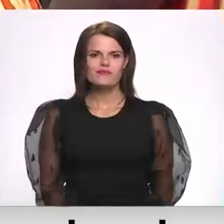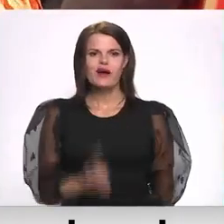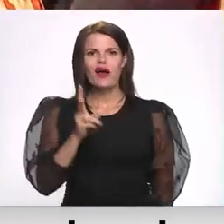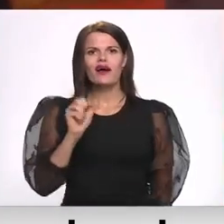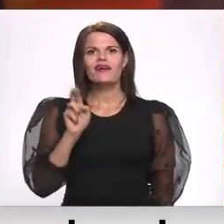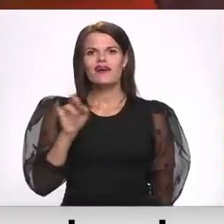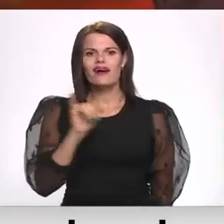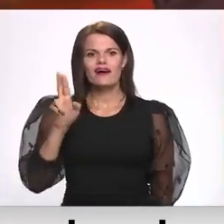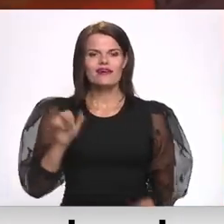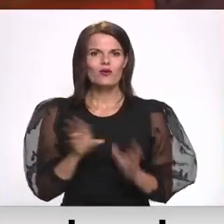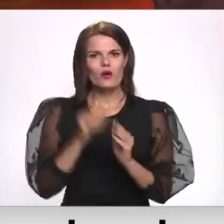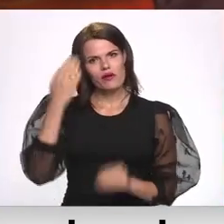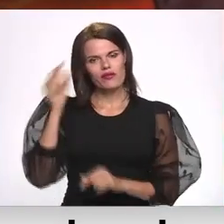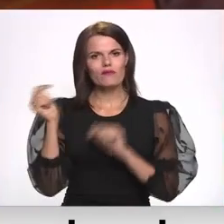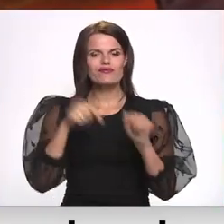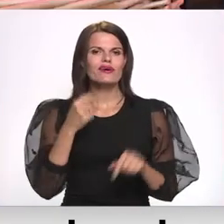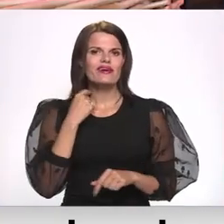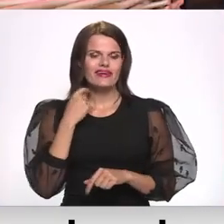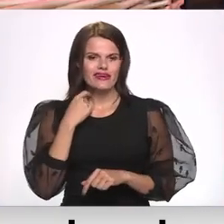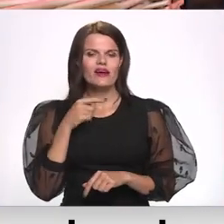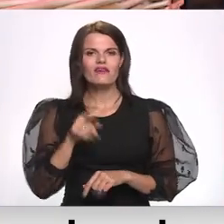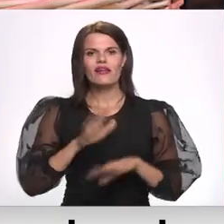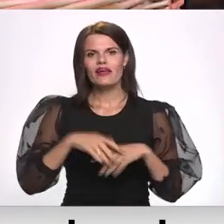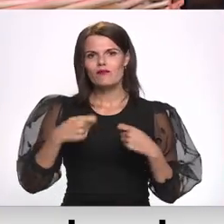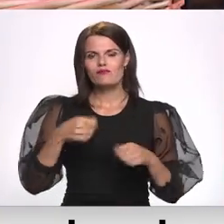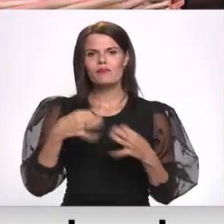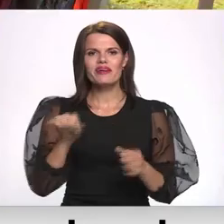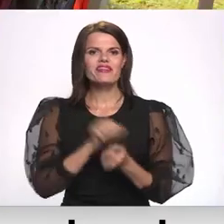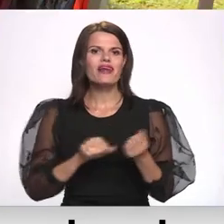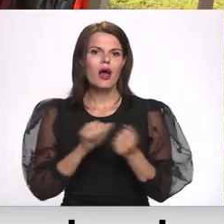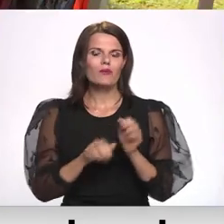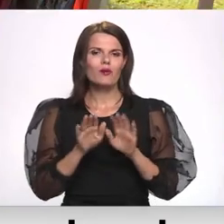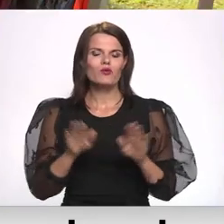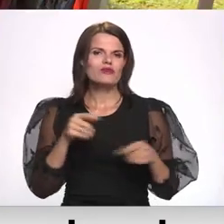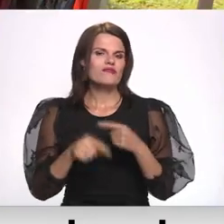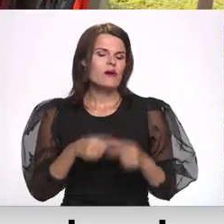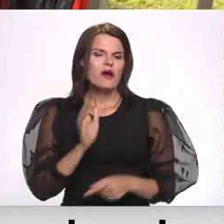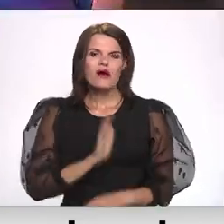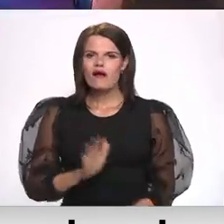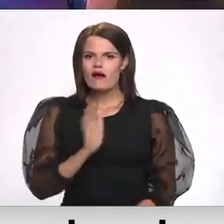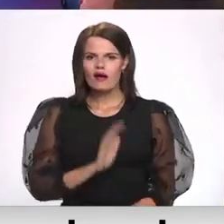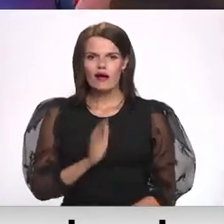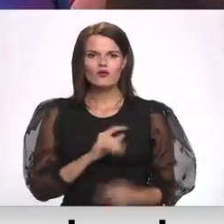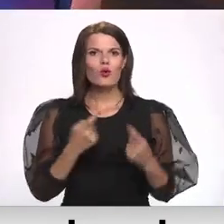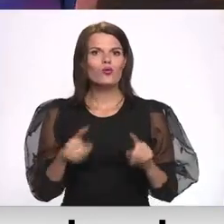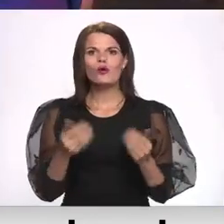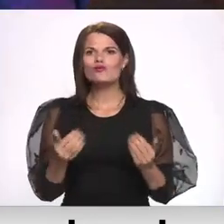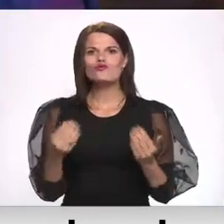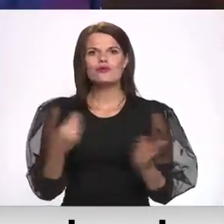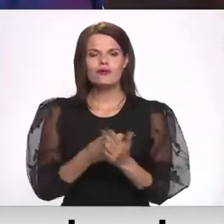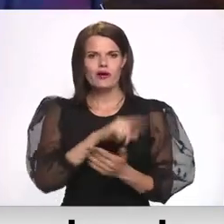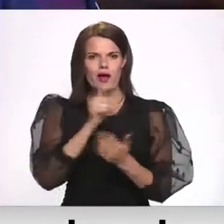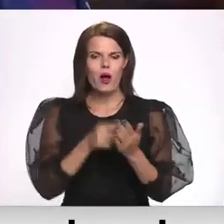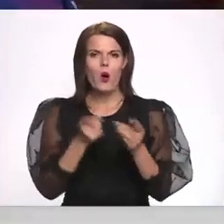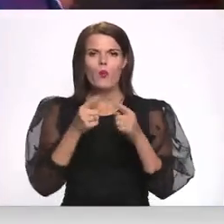Karīna ar dēlu ir no Rīgas. Miķeļdienas gada tirgus Brīvdabas muzejā ir gaidīts notikums. Ko šodien pirksiet?